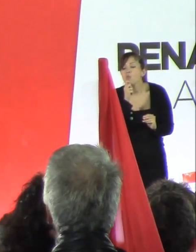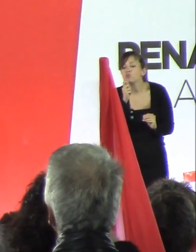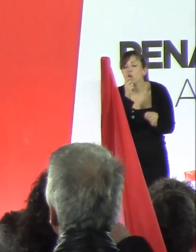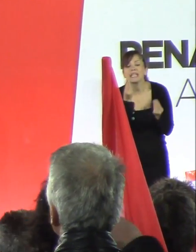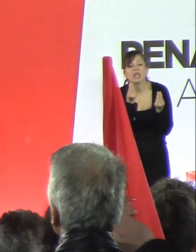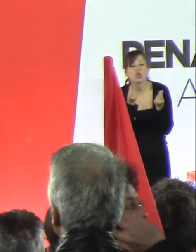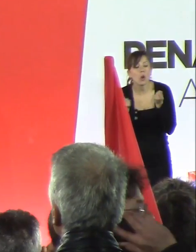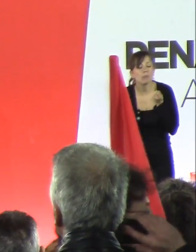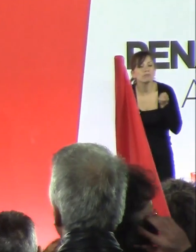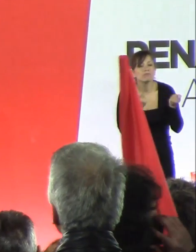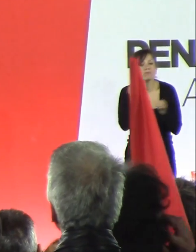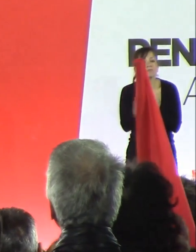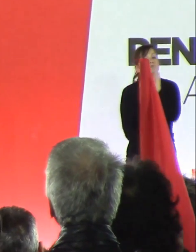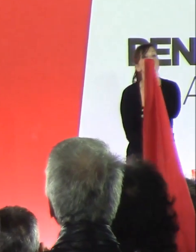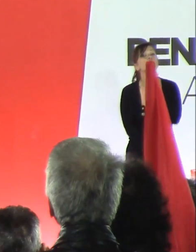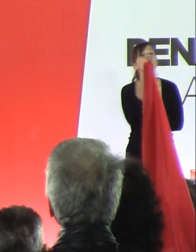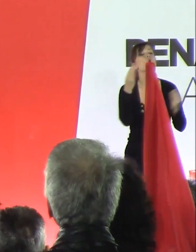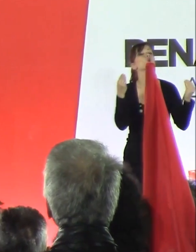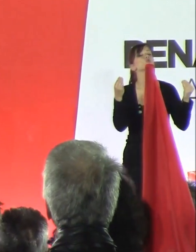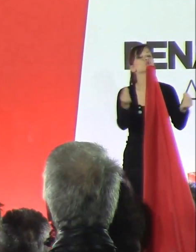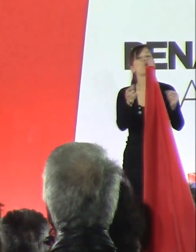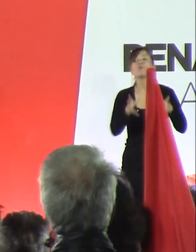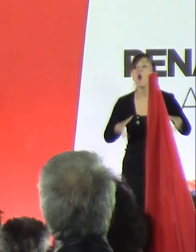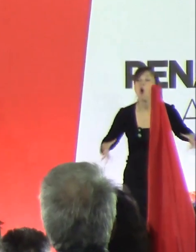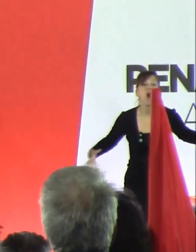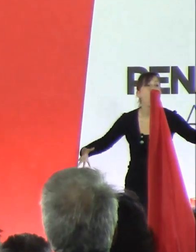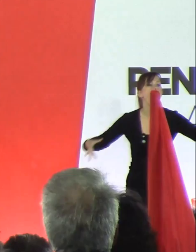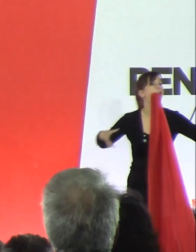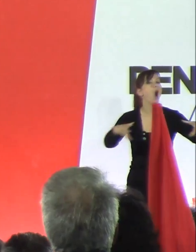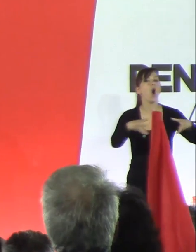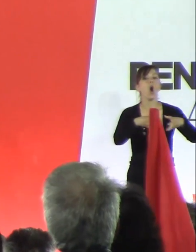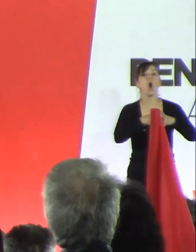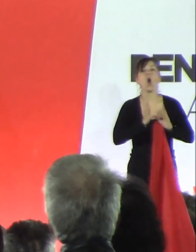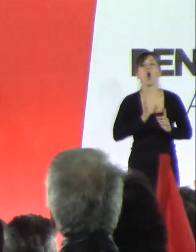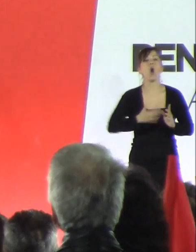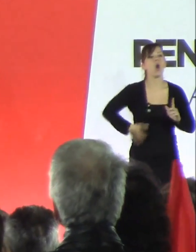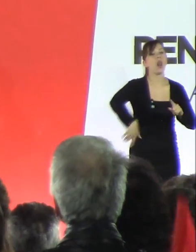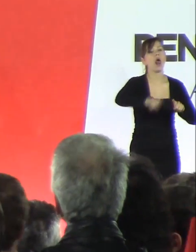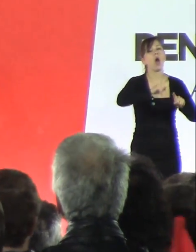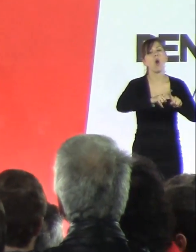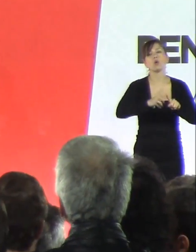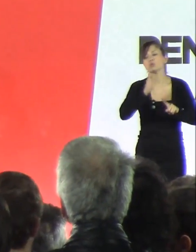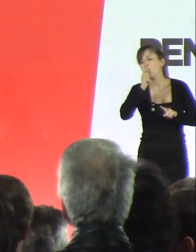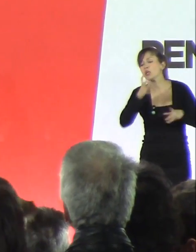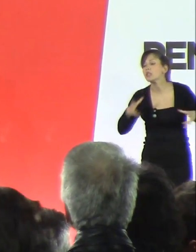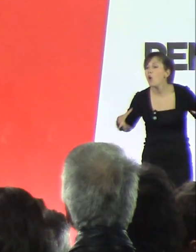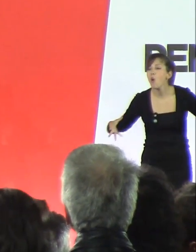και διακυβέρνησης μαζί με το λαό, για το λαό, από το λαό.